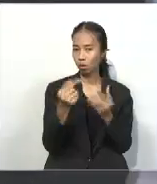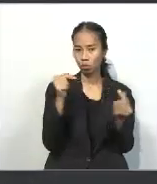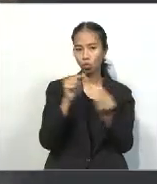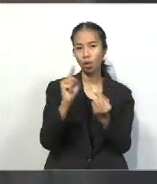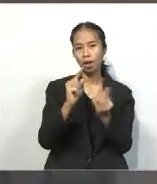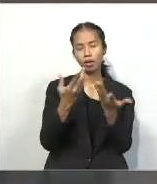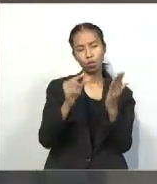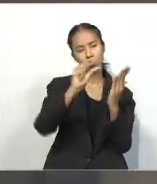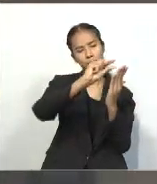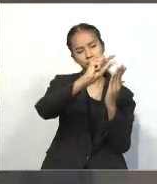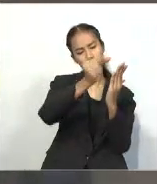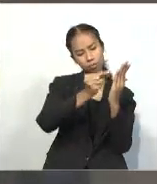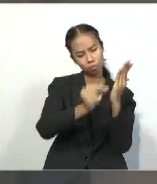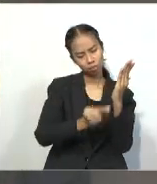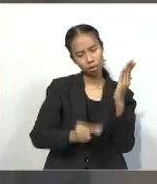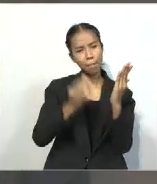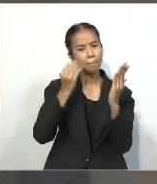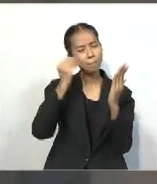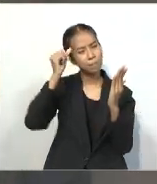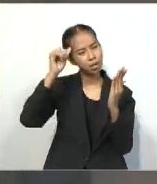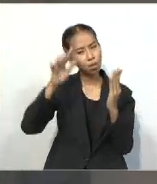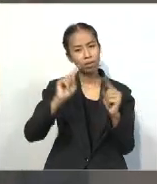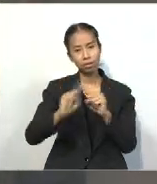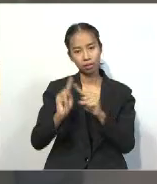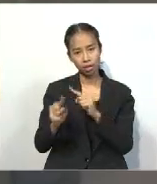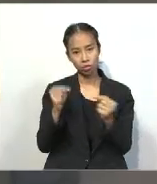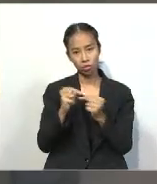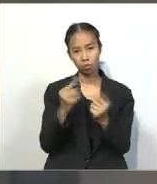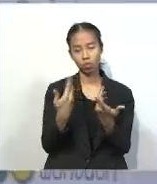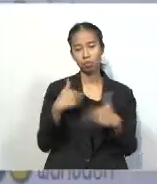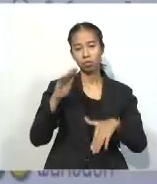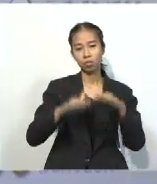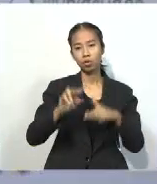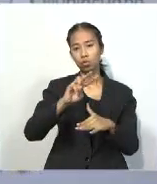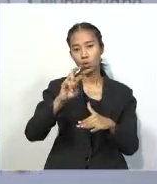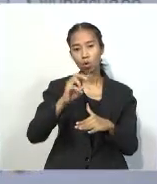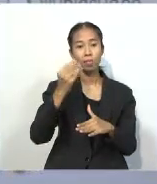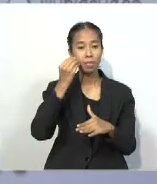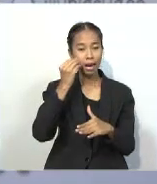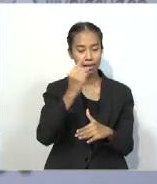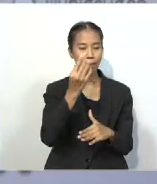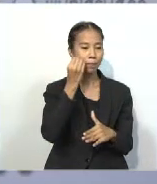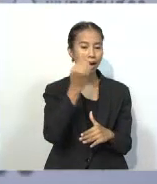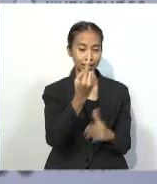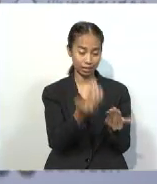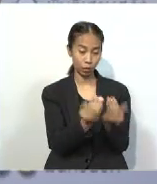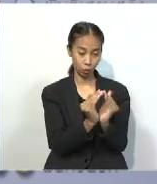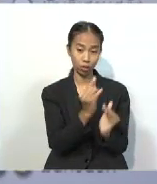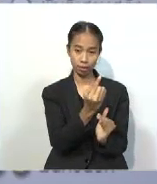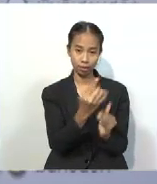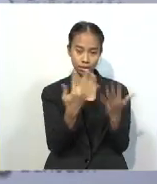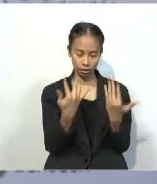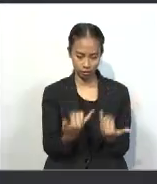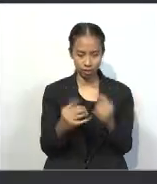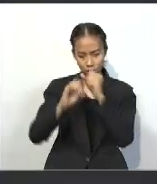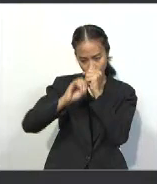ที่ชายขอบที่เป็นโครงการอุดหนุนค่าเชื่อมต่ออินเทอร์เน็ตจำนวน200บาทต่อครัวเรือนโดยขอให้กสทช.คว